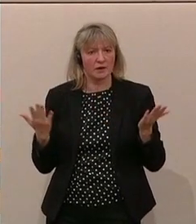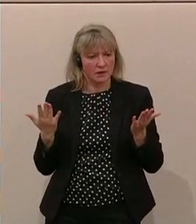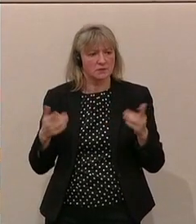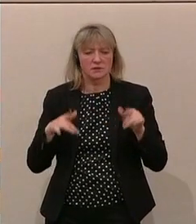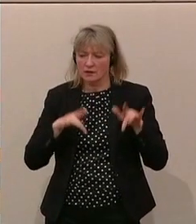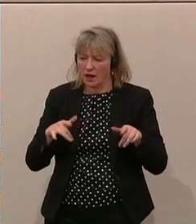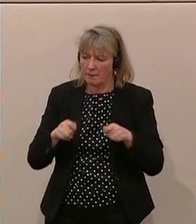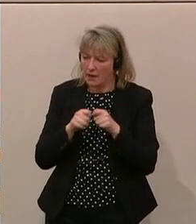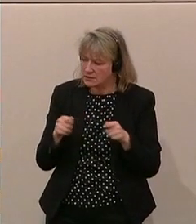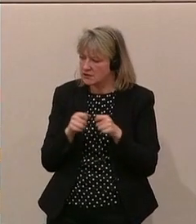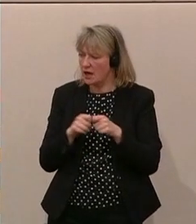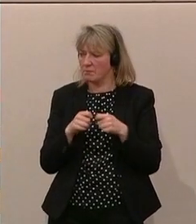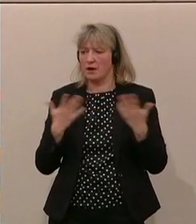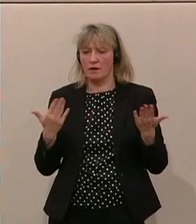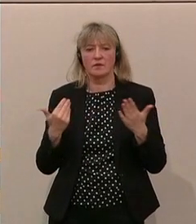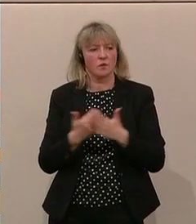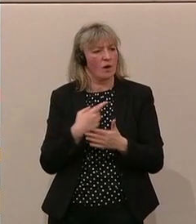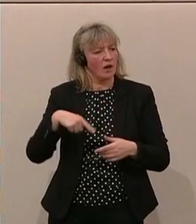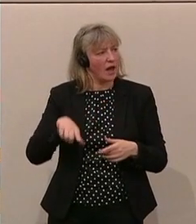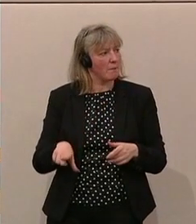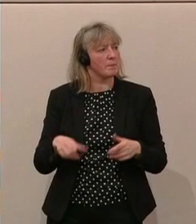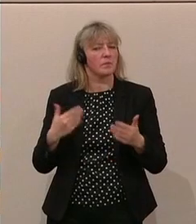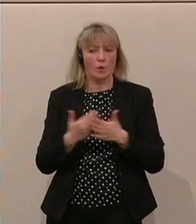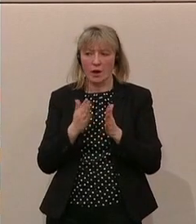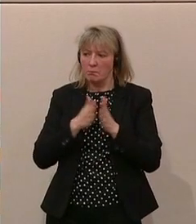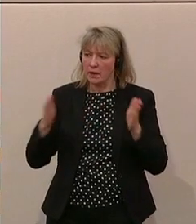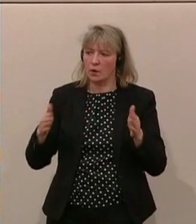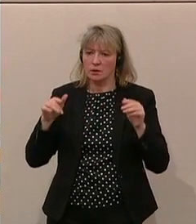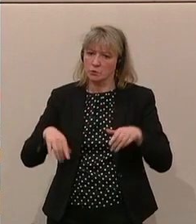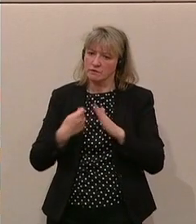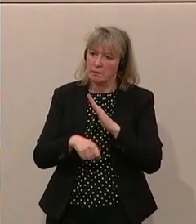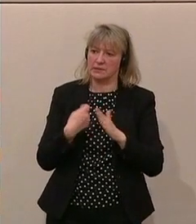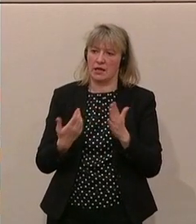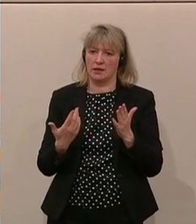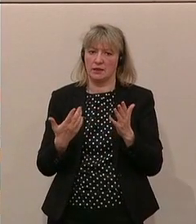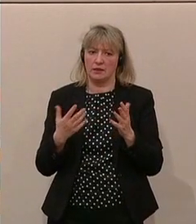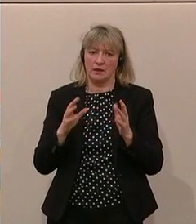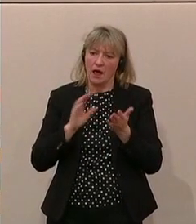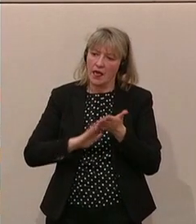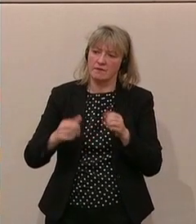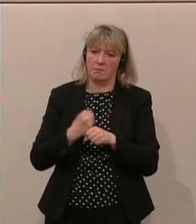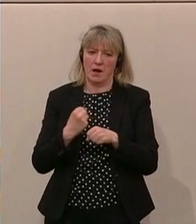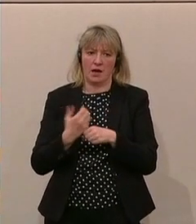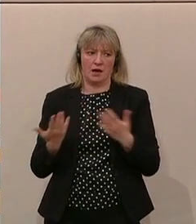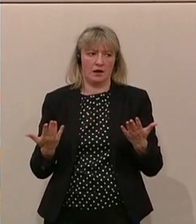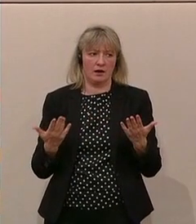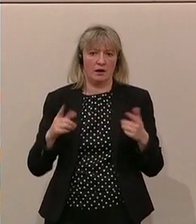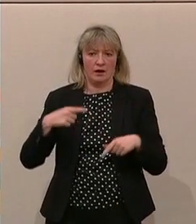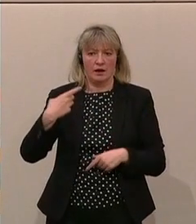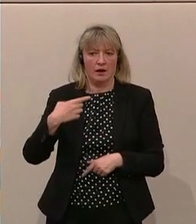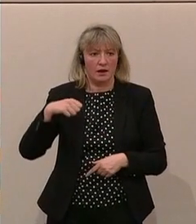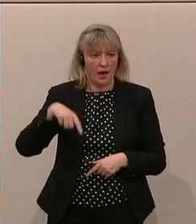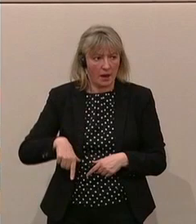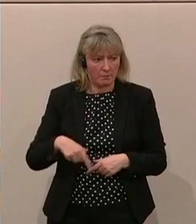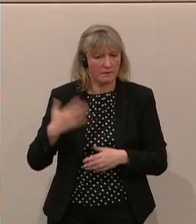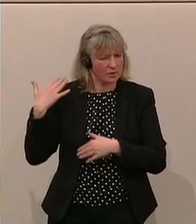die bestehenden Maßnahmen in der neuen GAP, in der neuen Periode zu verbessern und zu vereinfachen. Die GAP der